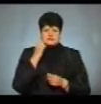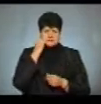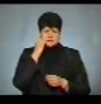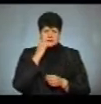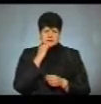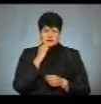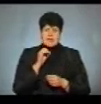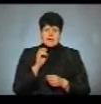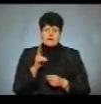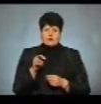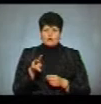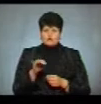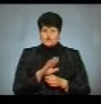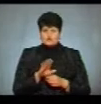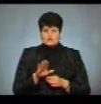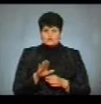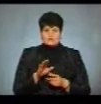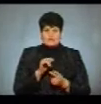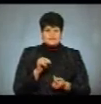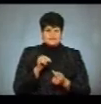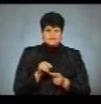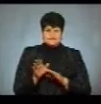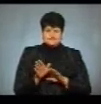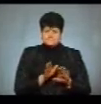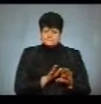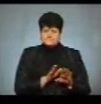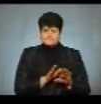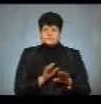вони екологічно неприйнятні. От, і